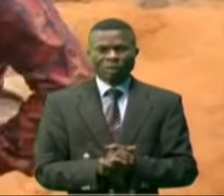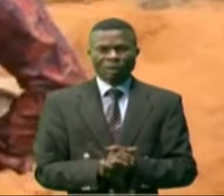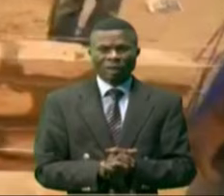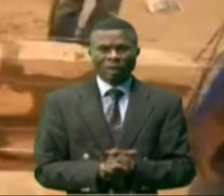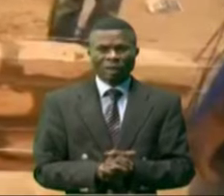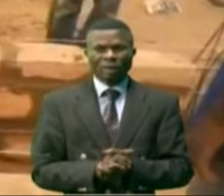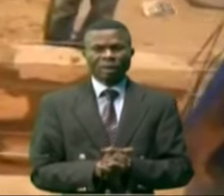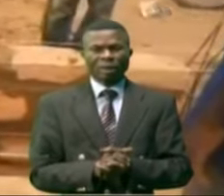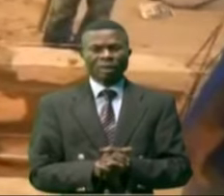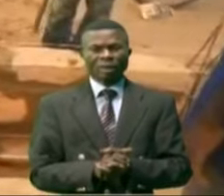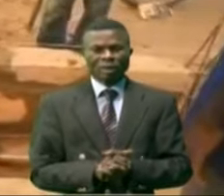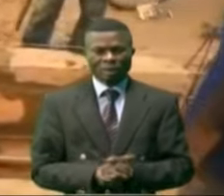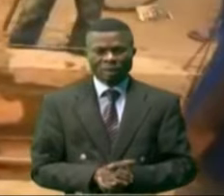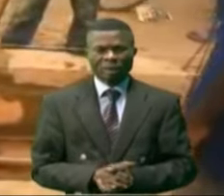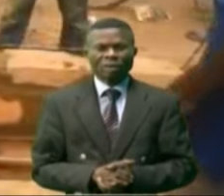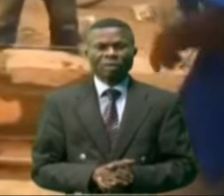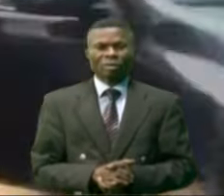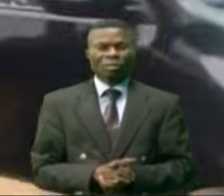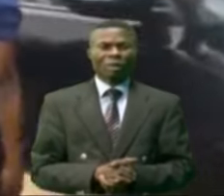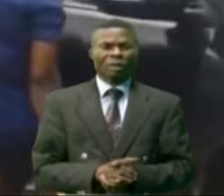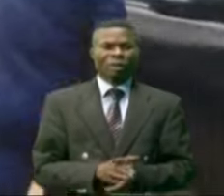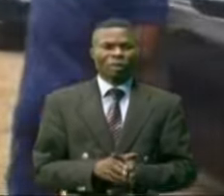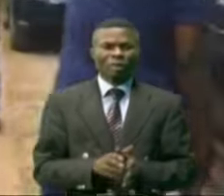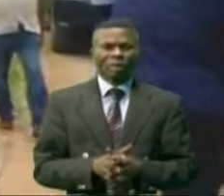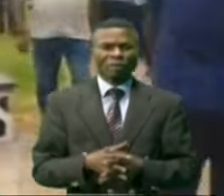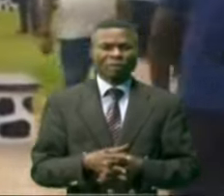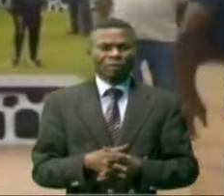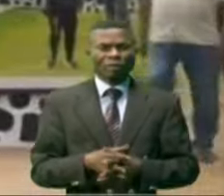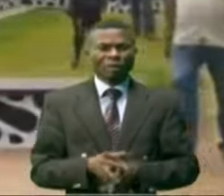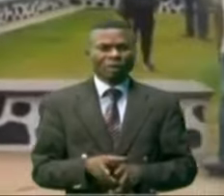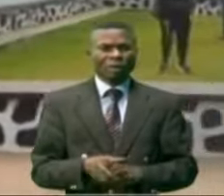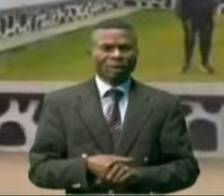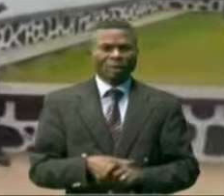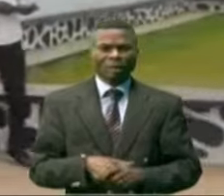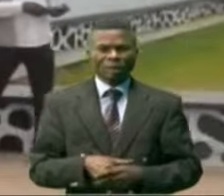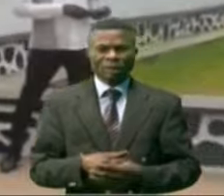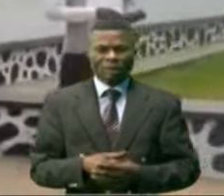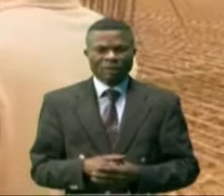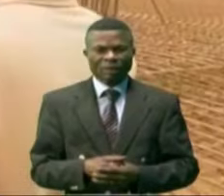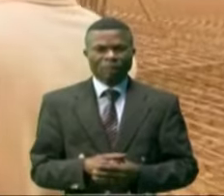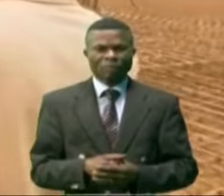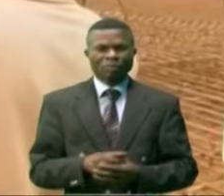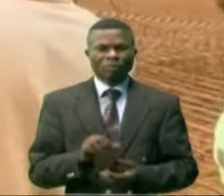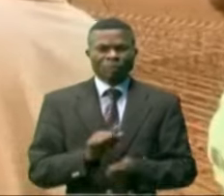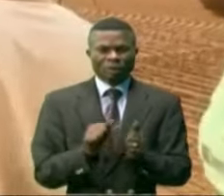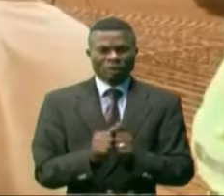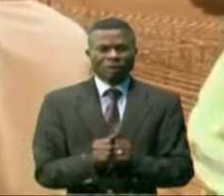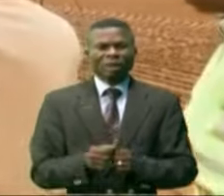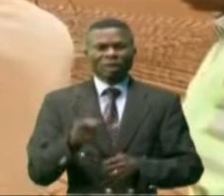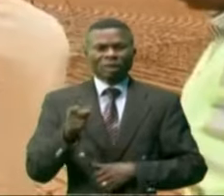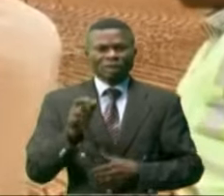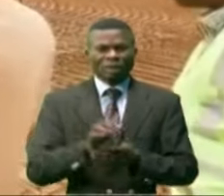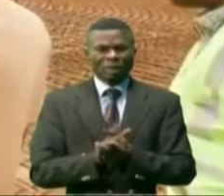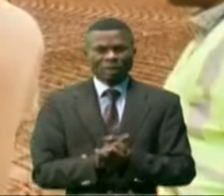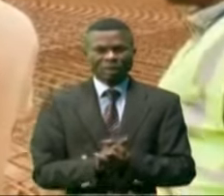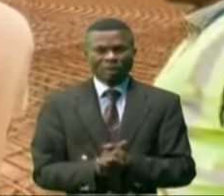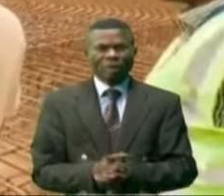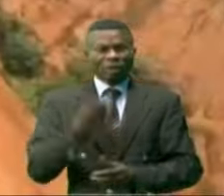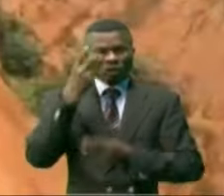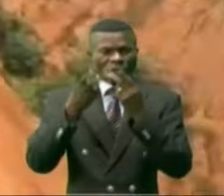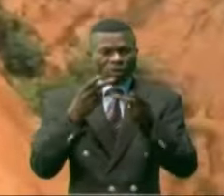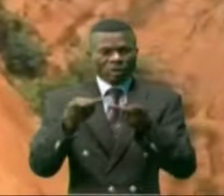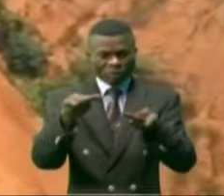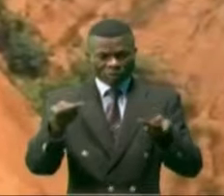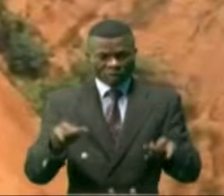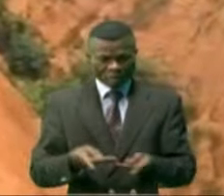d'aménagement de la voirie urbaine de Kananga et le projet de la construction de la nouvelle aérogare de l'aéroport national de Lungandu, ainsi que la visite de quelques